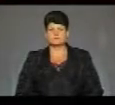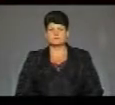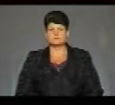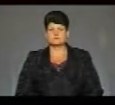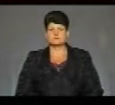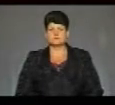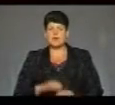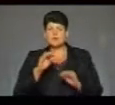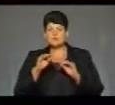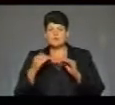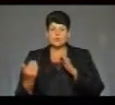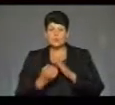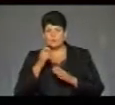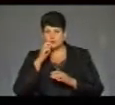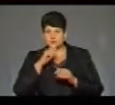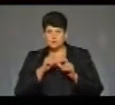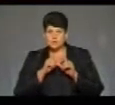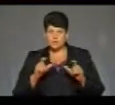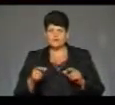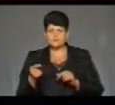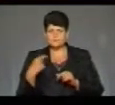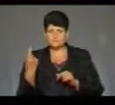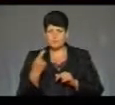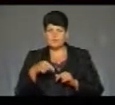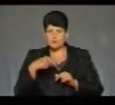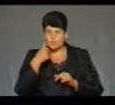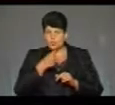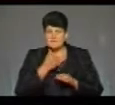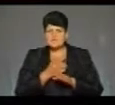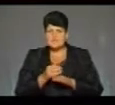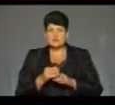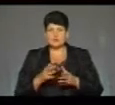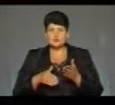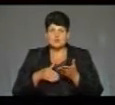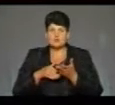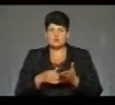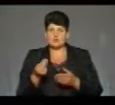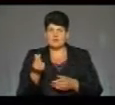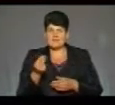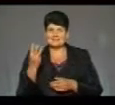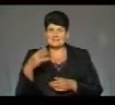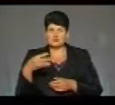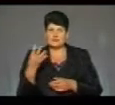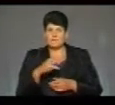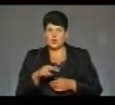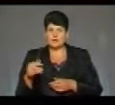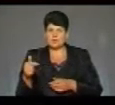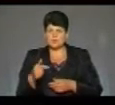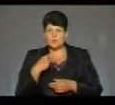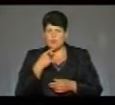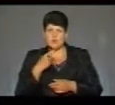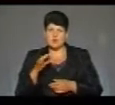На облаштування нової української школи на Тернопільщині цього року виділили субвенцію 34 мільйони гривень, каже Оля